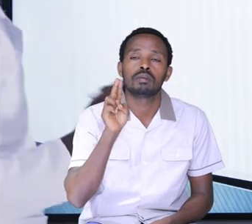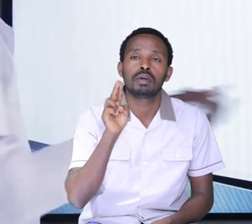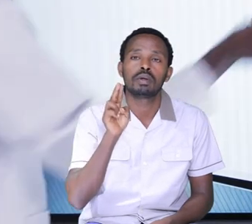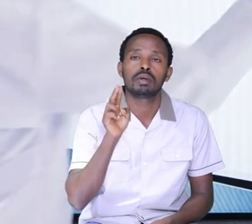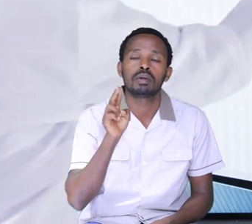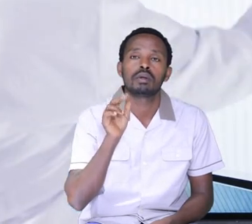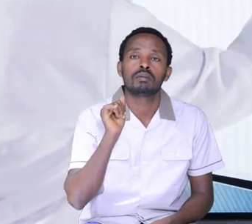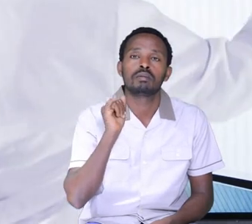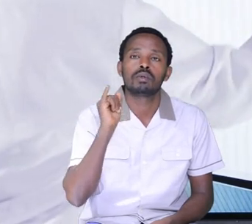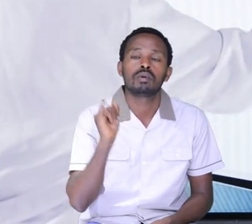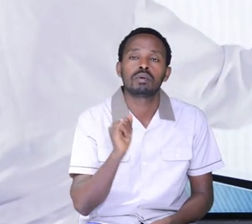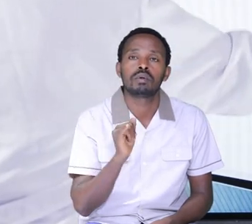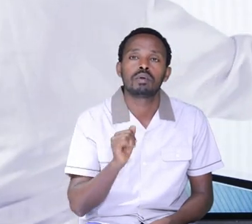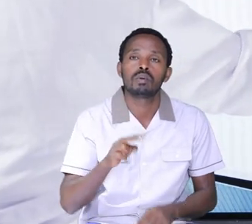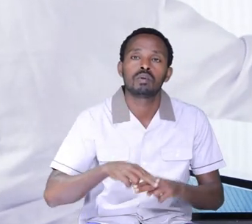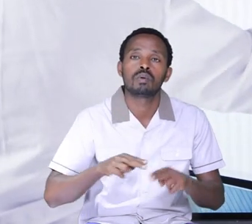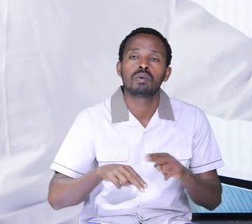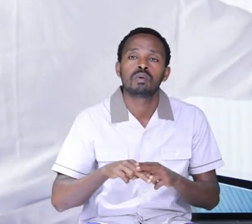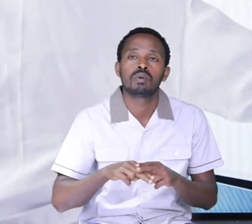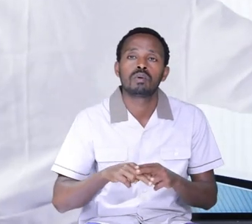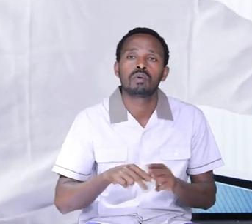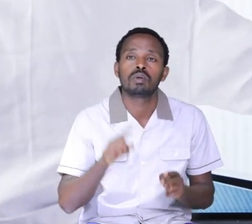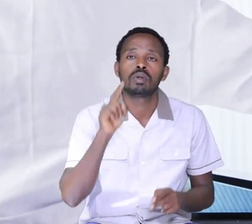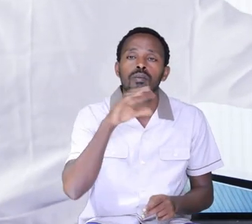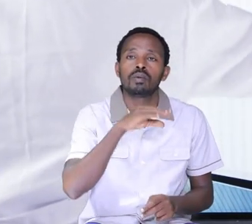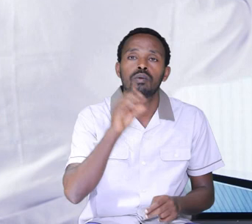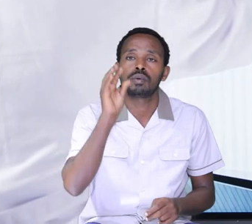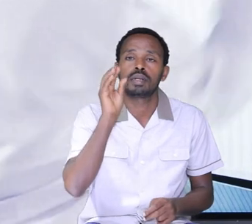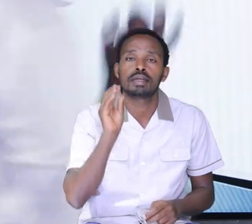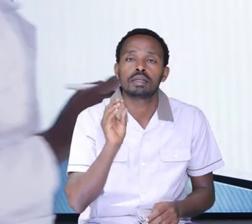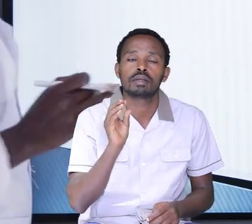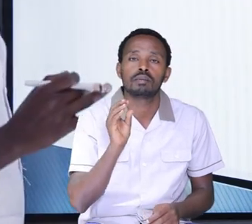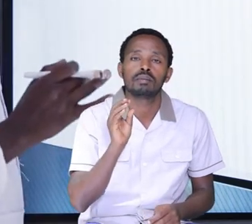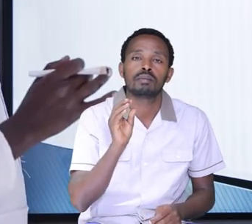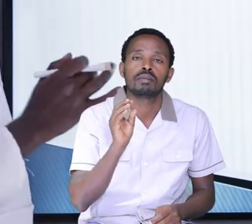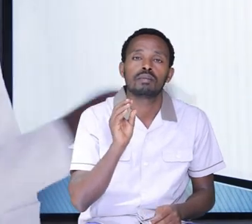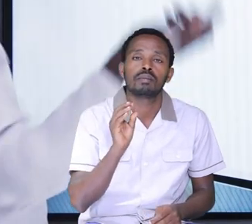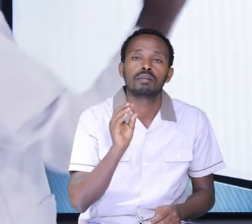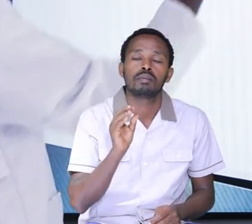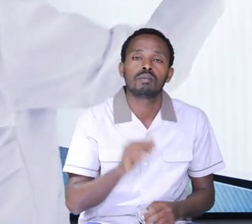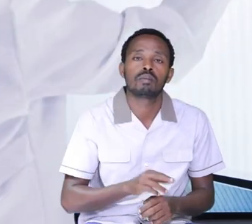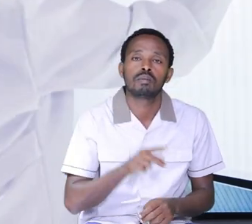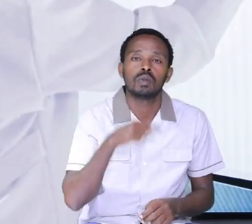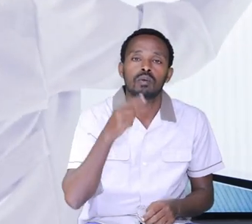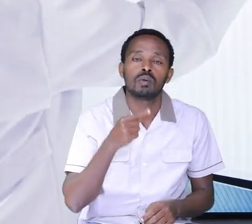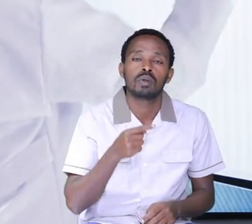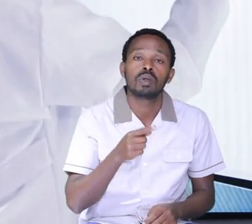1.2 arganne jirra. Meeqa qabna? Baay'isuu 100% iddoo kanaa qabna jechuudha. Kana